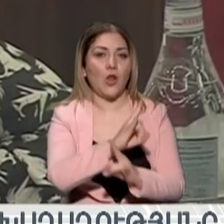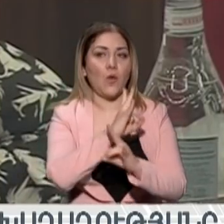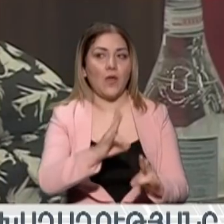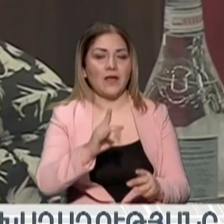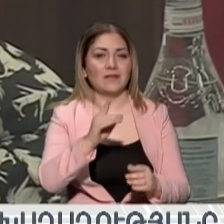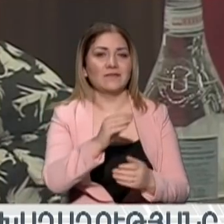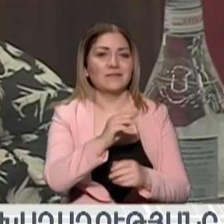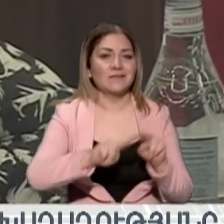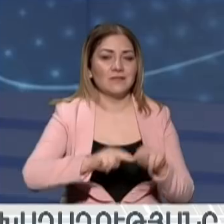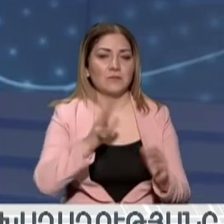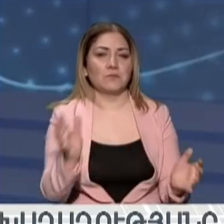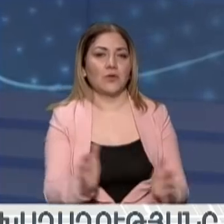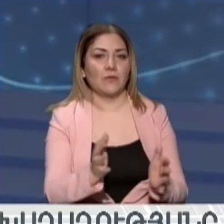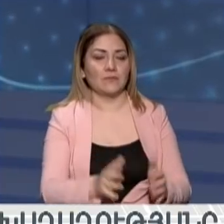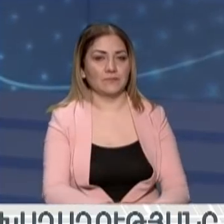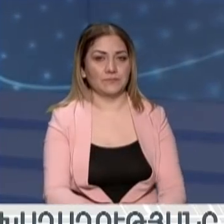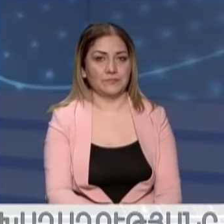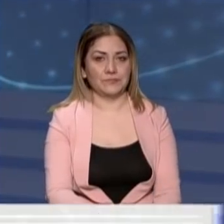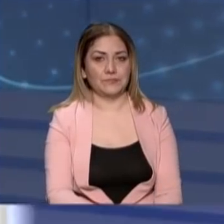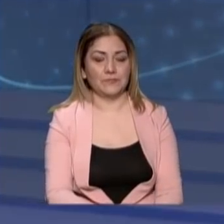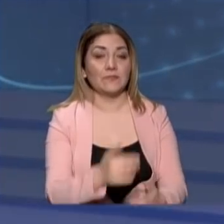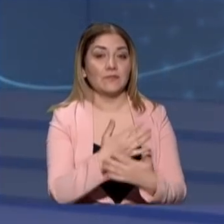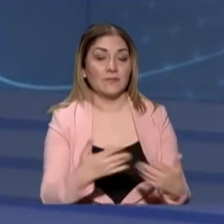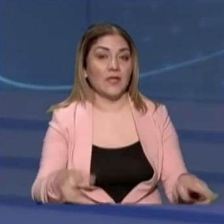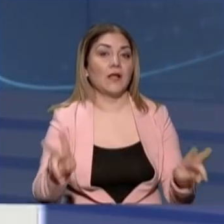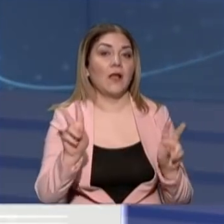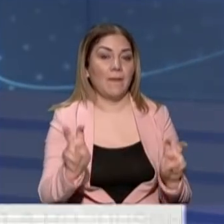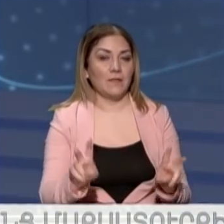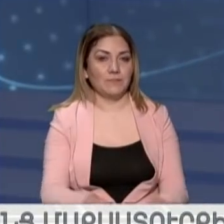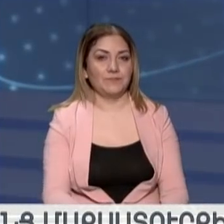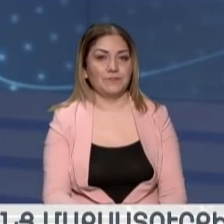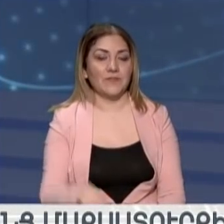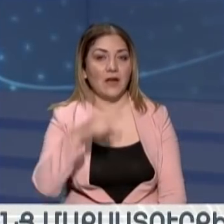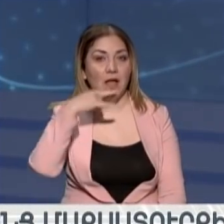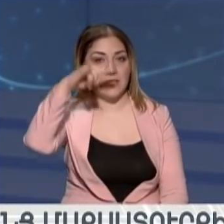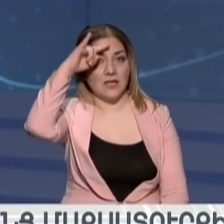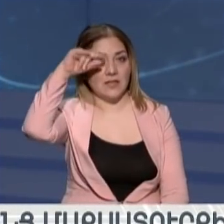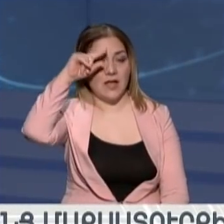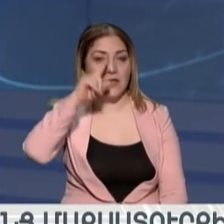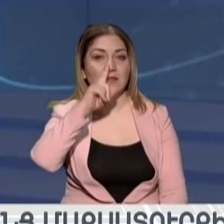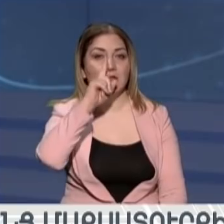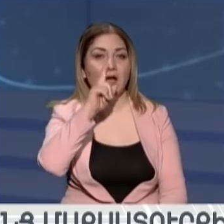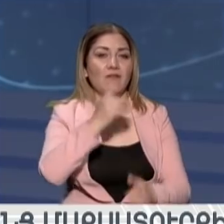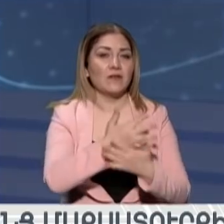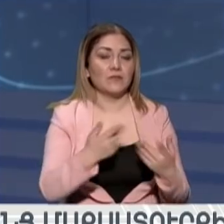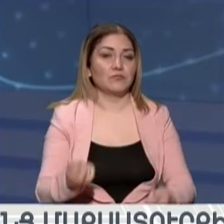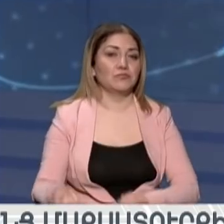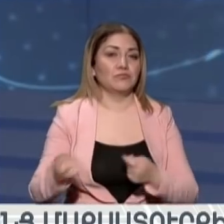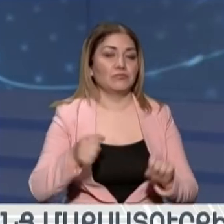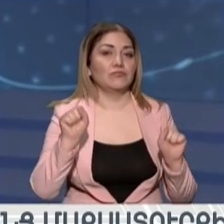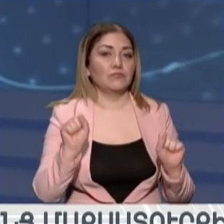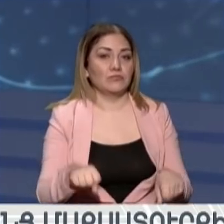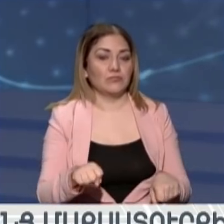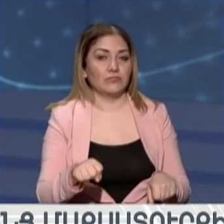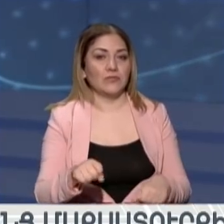ժառանգության պահպանմանը։ Այլ թեմաներին անդրադառնանք։ Ղազախստանից Հայաստան նավթամթերքը այսուհետև կարող է